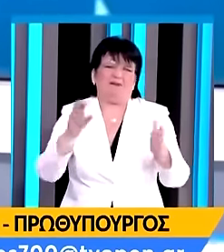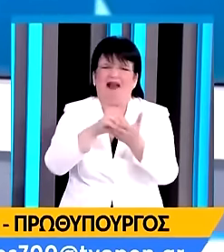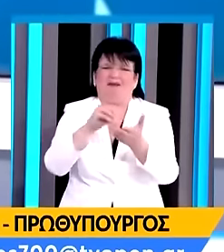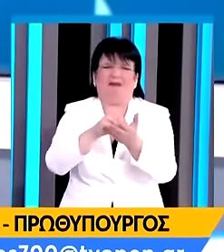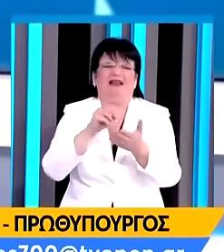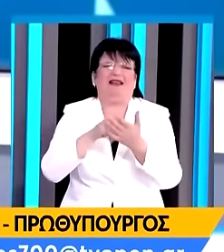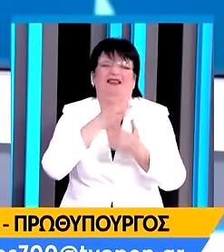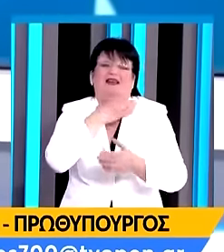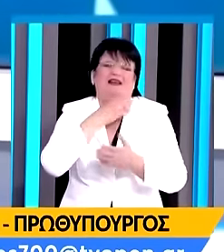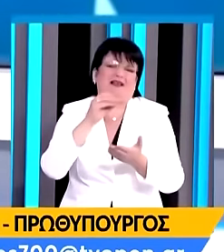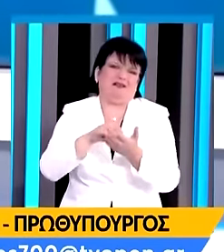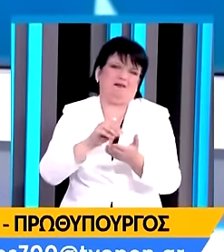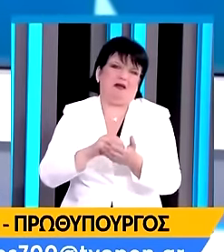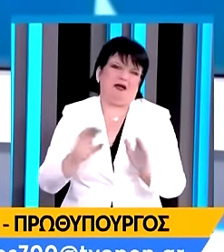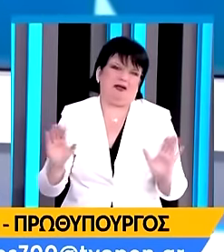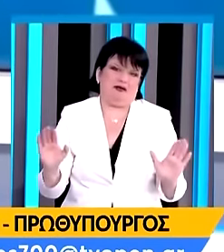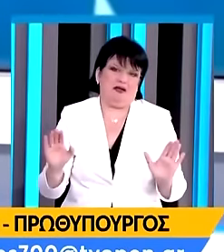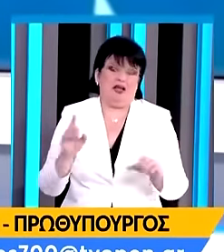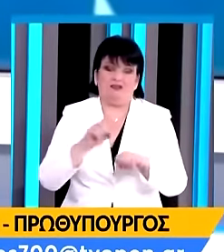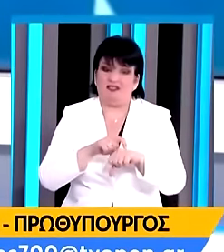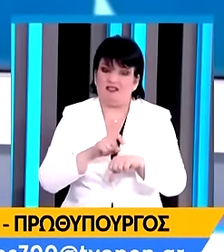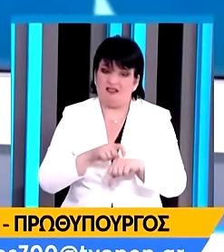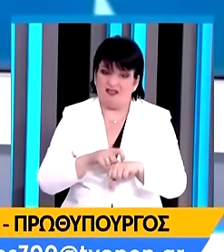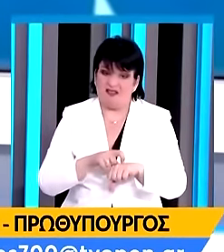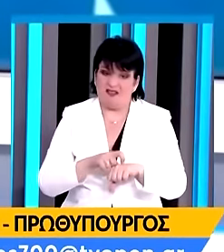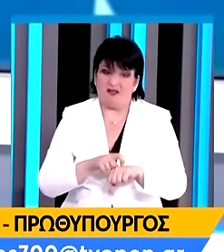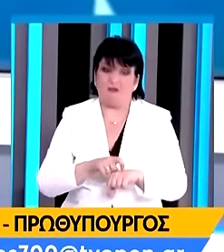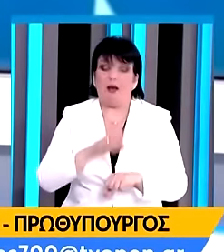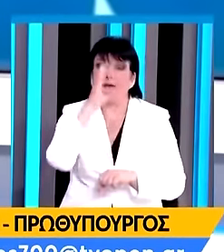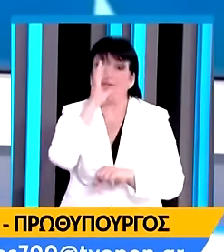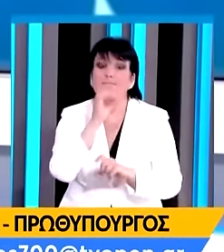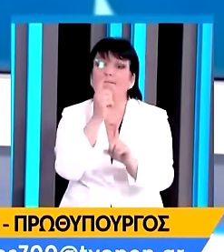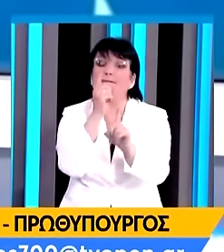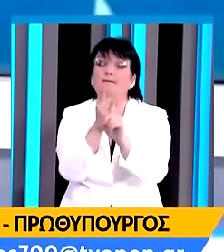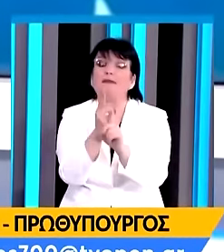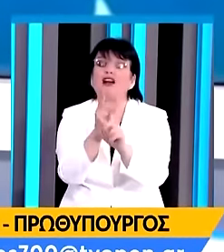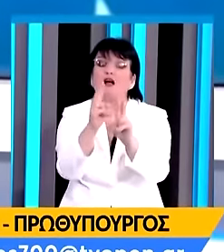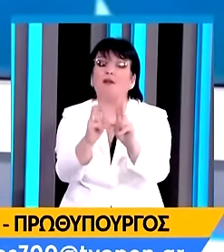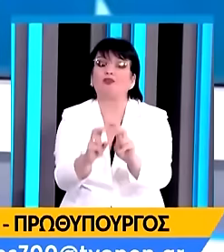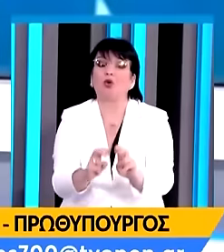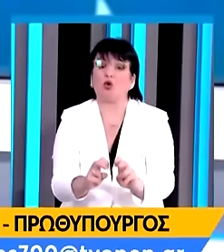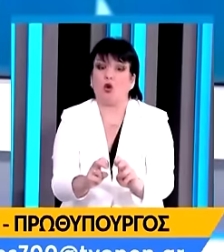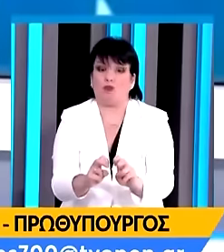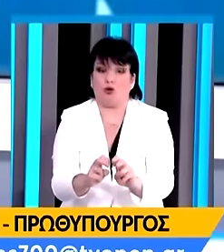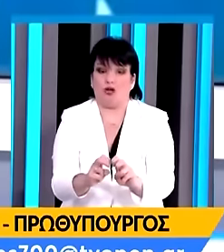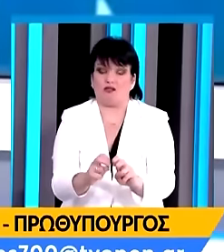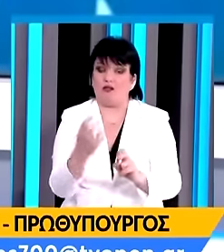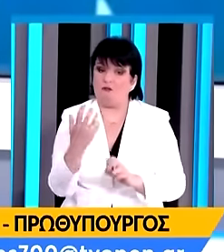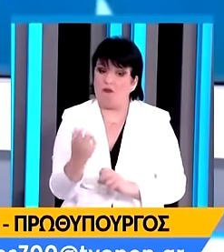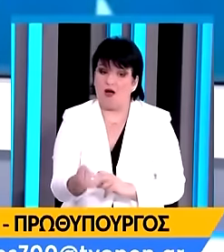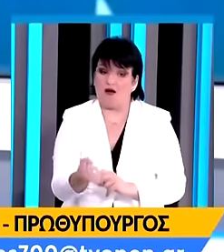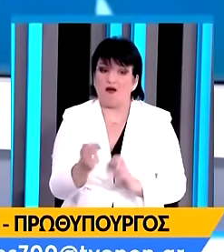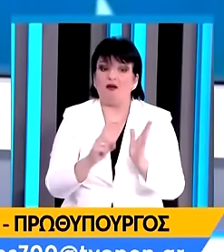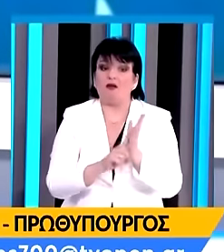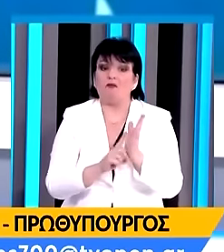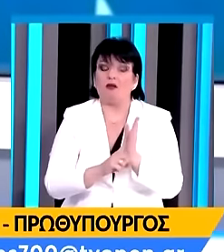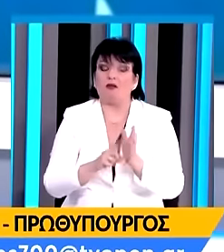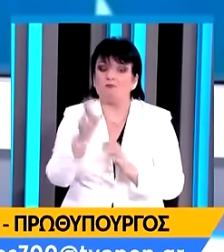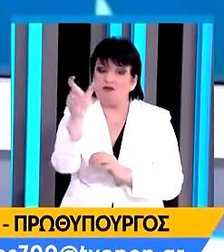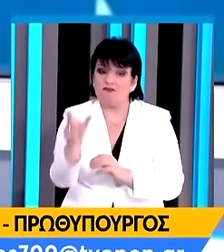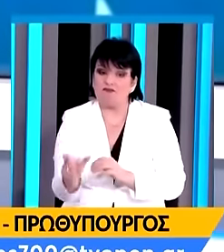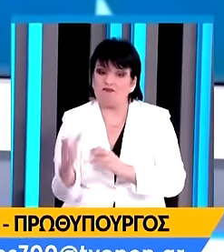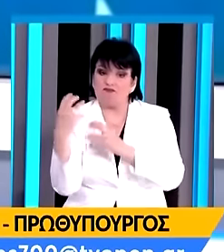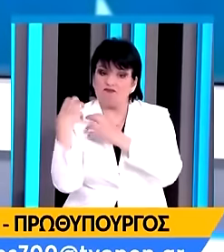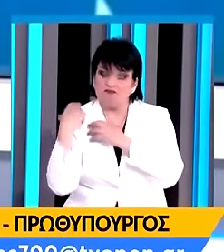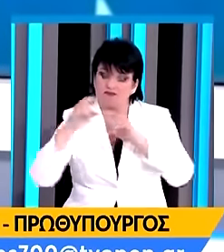επαναλάβω και για ένα λόγο ακόμα. Διότι αυτή τη στιγμή υπάρχει ένας πραγματονόμονας δεύτερος που έχει οριστεί από την ελληνική δικαιοσύνη, ο οποίος πρέπει τελικά